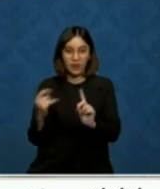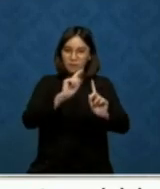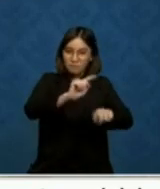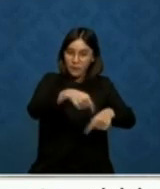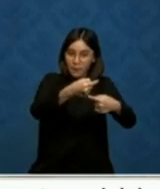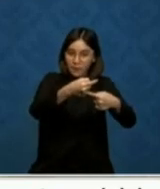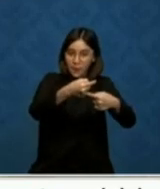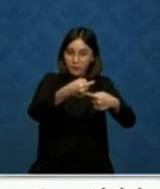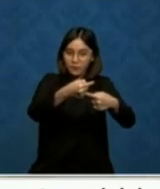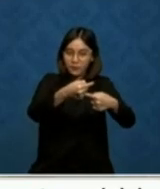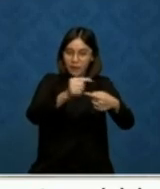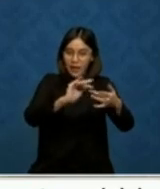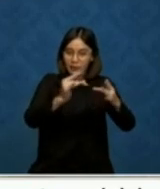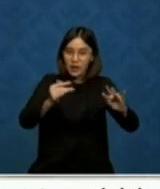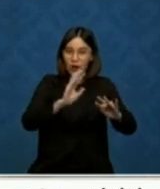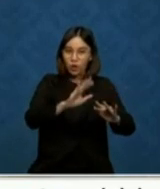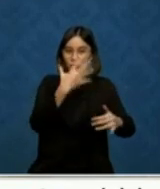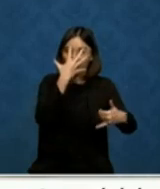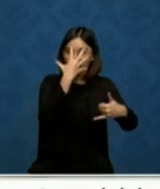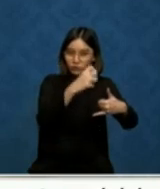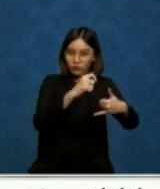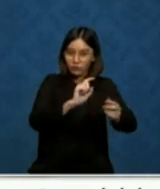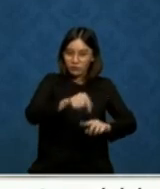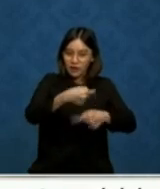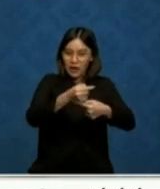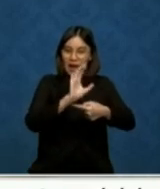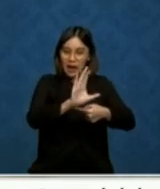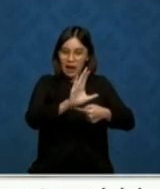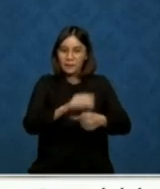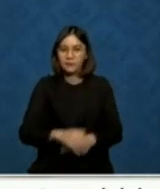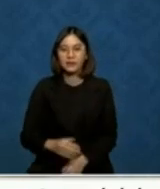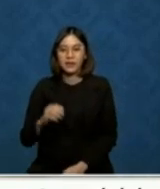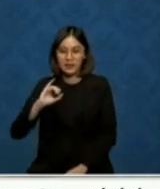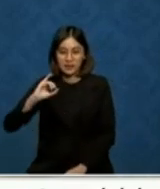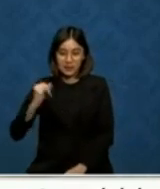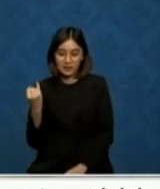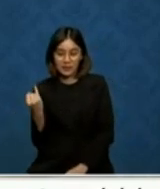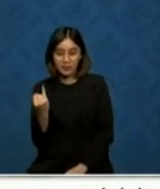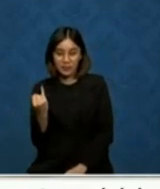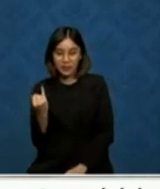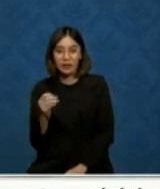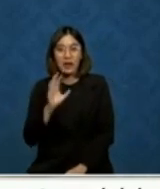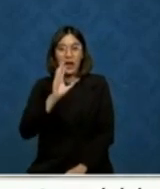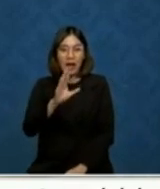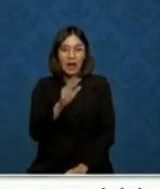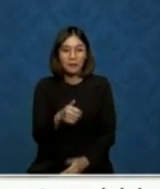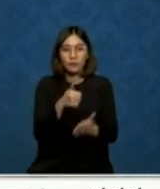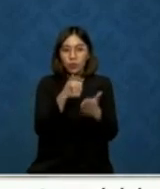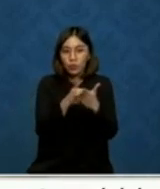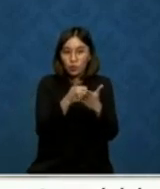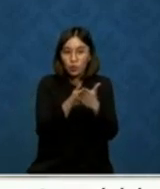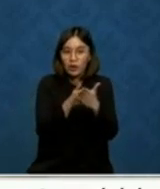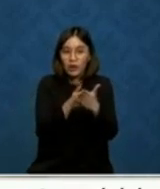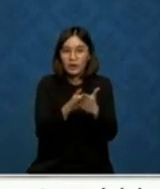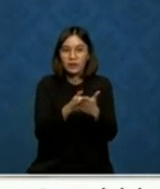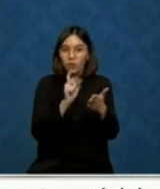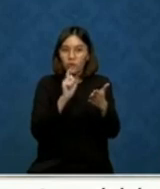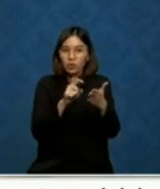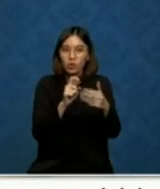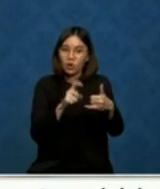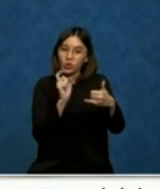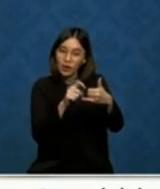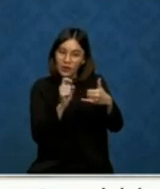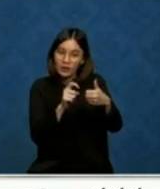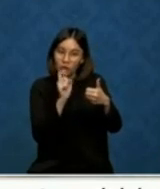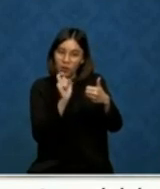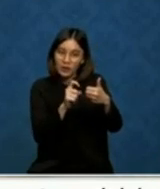ต์ในโซเชียลมีเดียของผู้เสียหายห้ามจำเลยติดตาม Instagram ของผู้เสียหายนะครับ